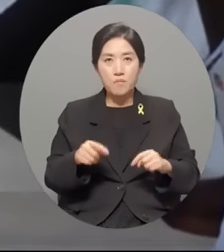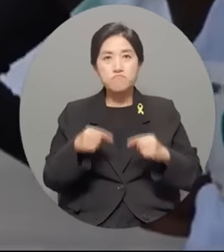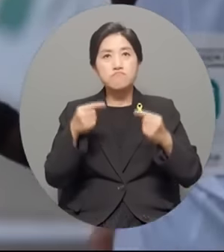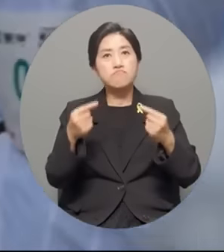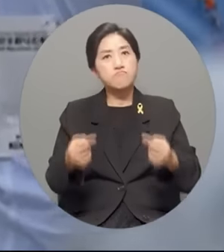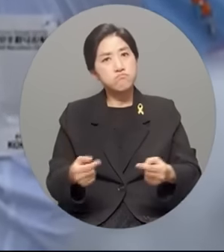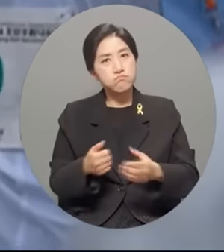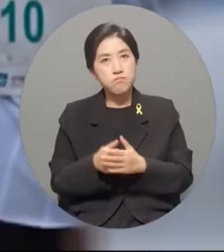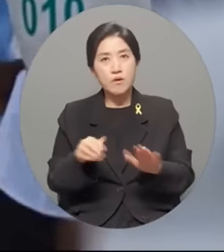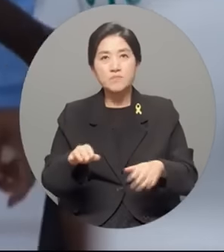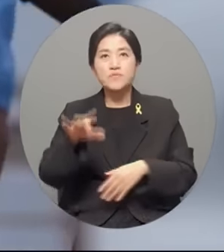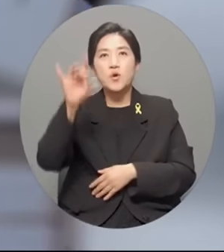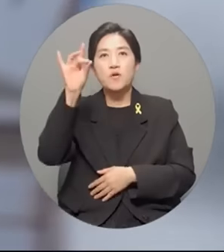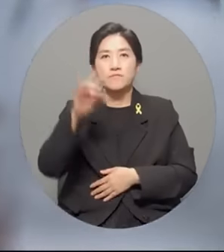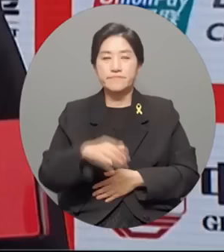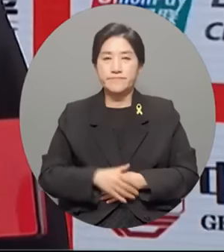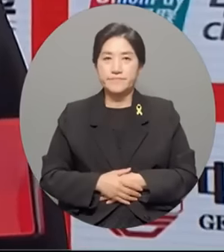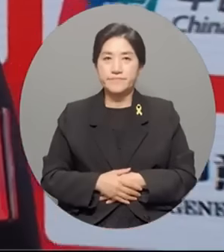출전한